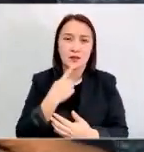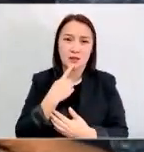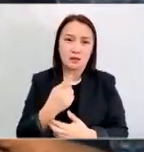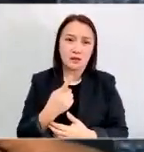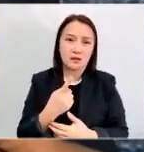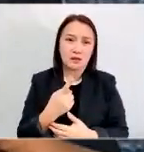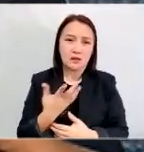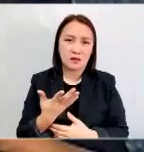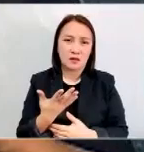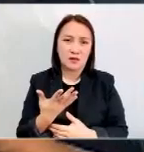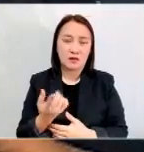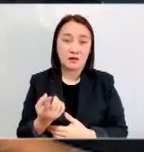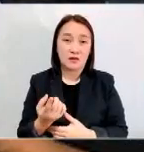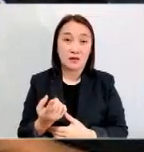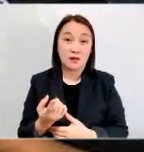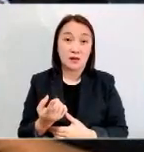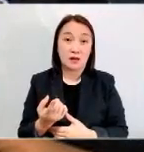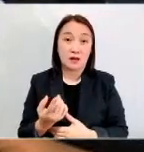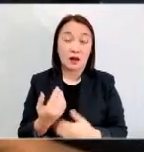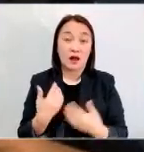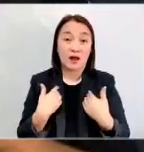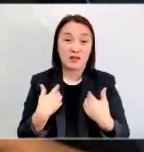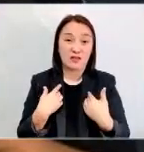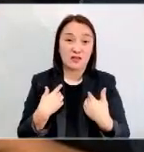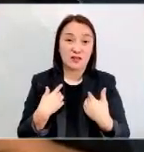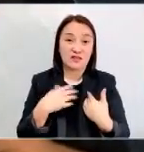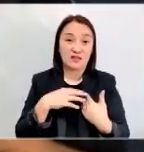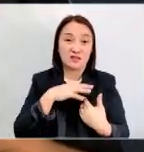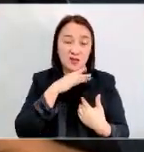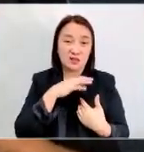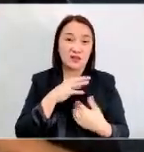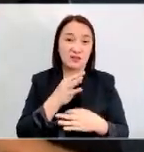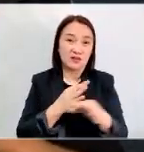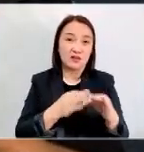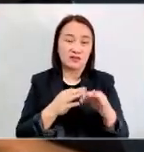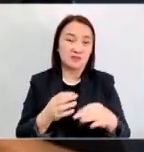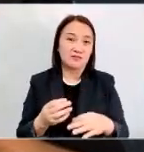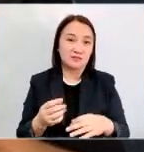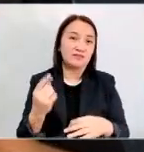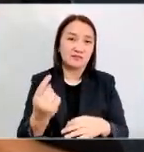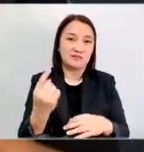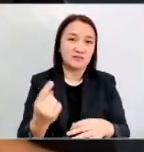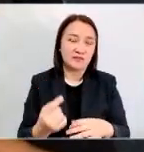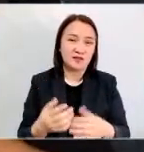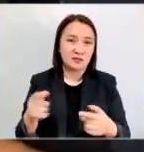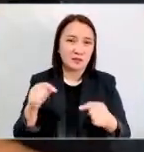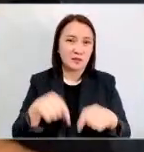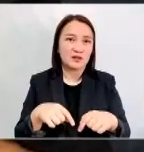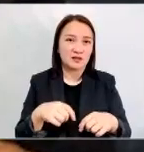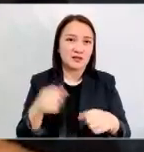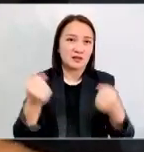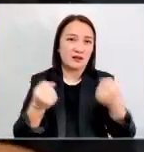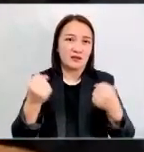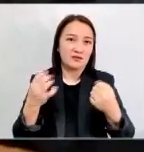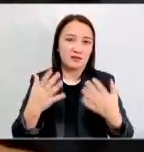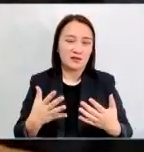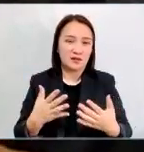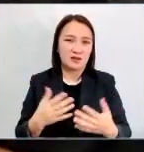nagde-dirty finger daw yung driver ng SUV. Kaya parang nawawala siya